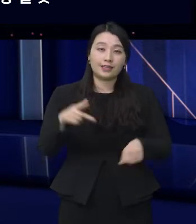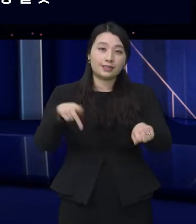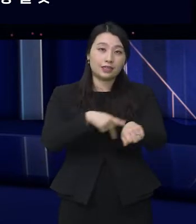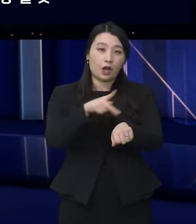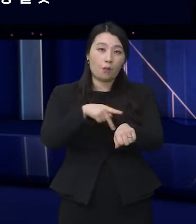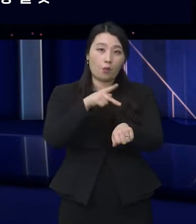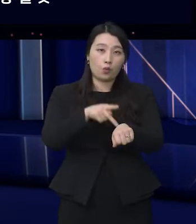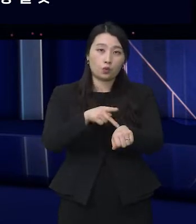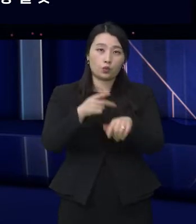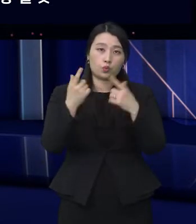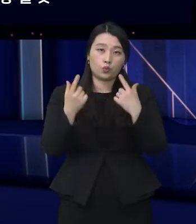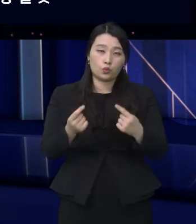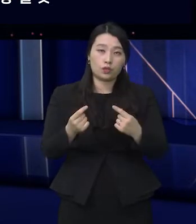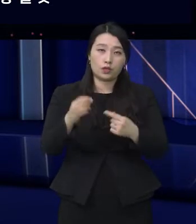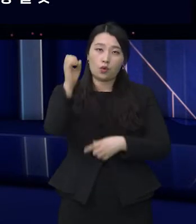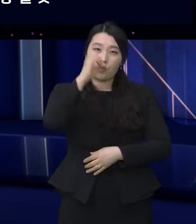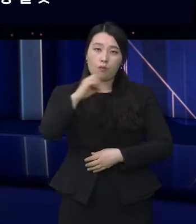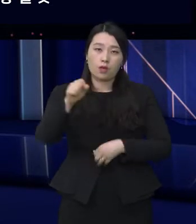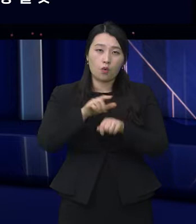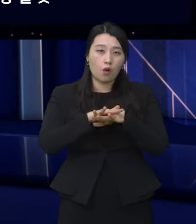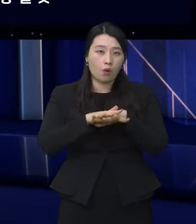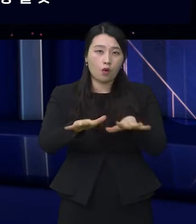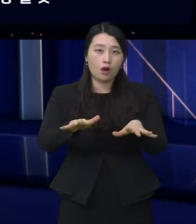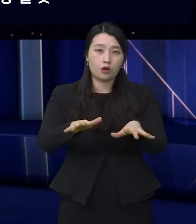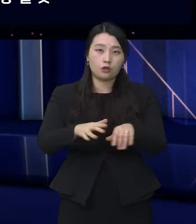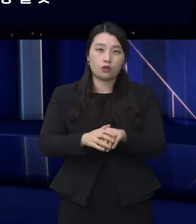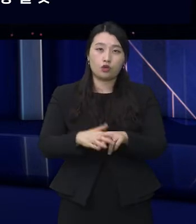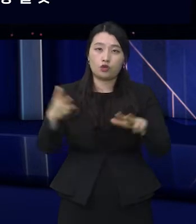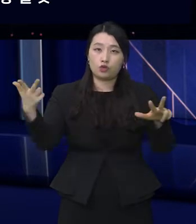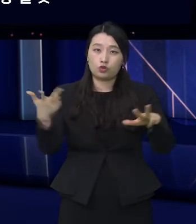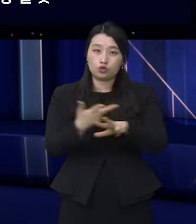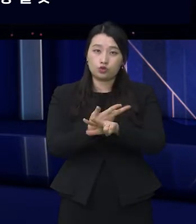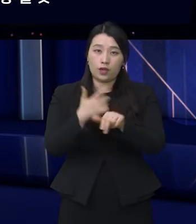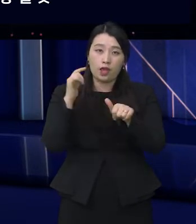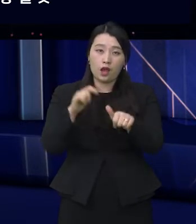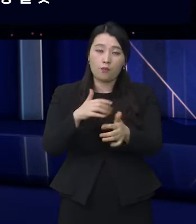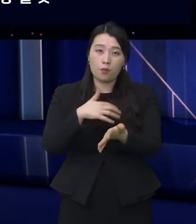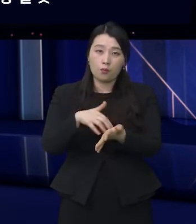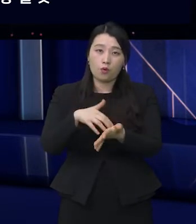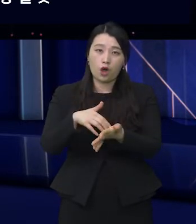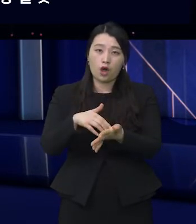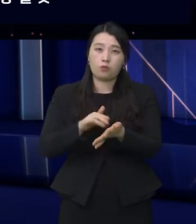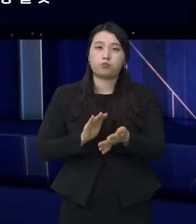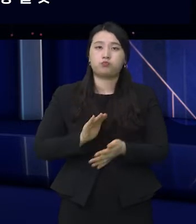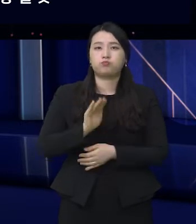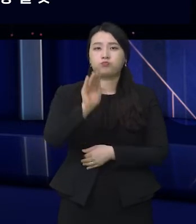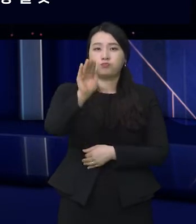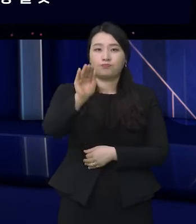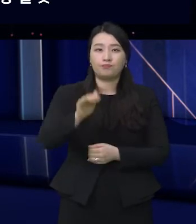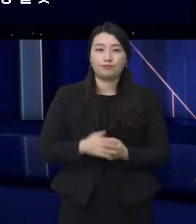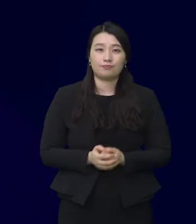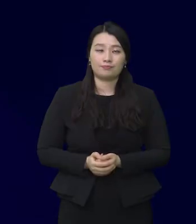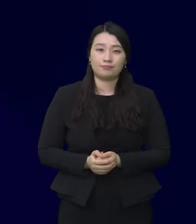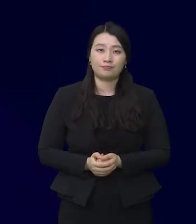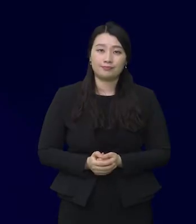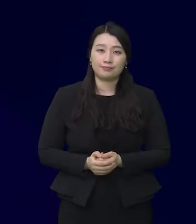몸이 그런 변이 확산을 인해서 주간 지역 감염자가 증가세로 돌아섰습니다